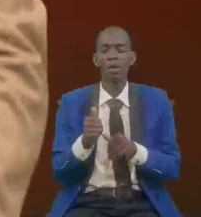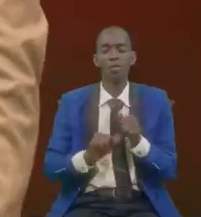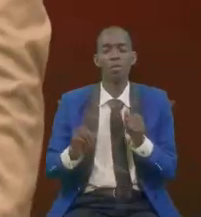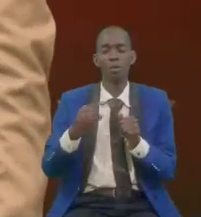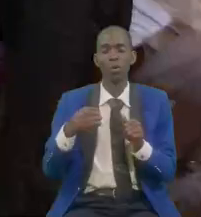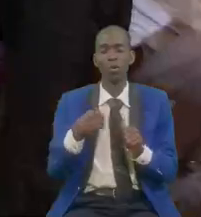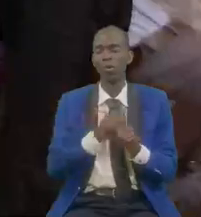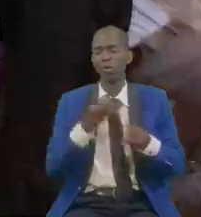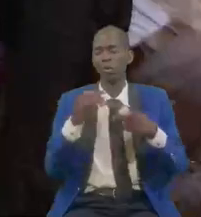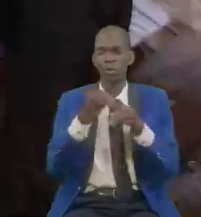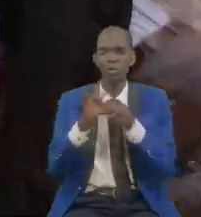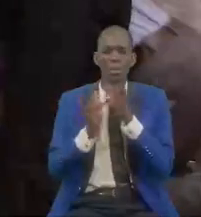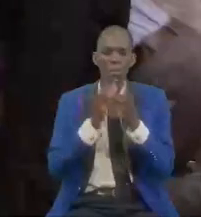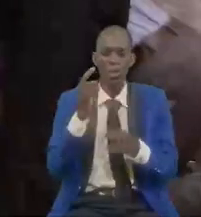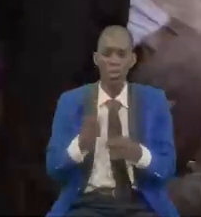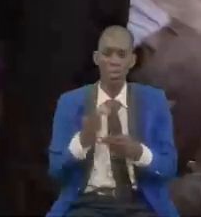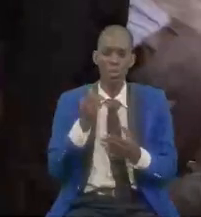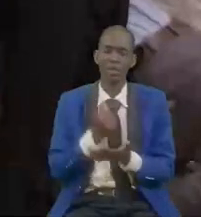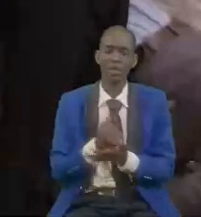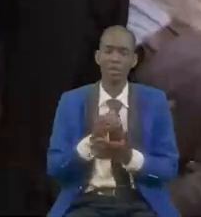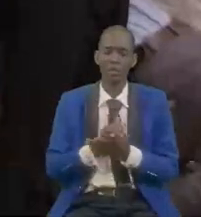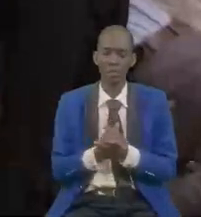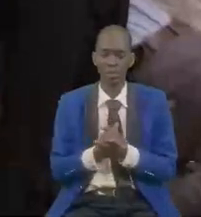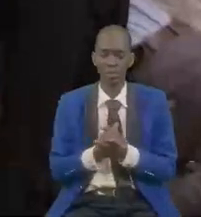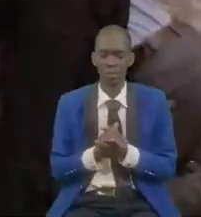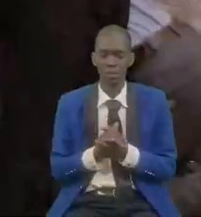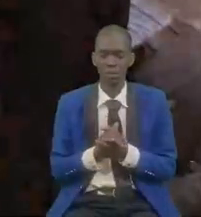de Jésus-Christ.